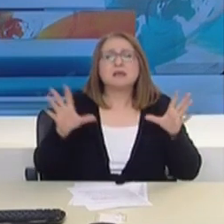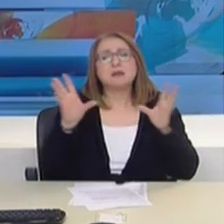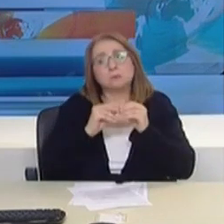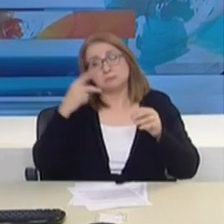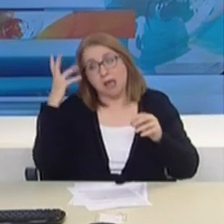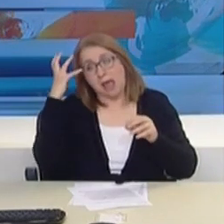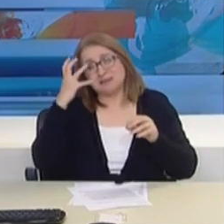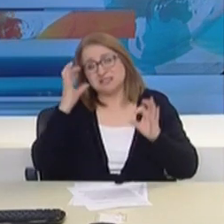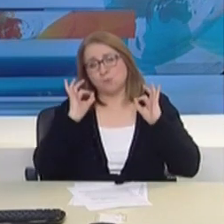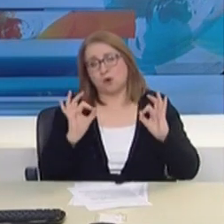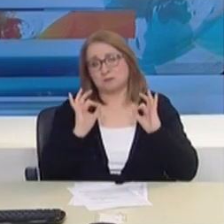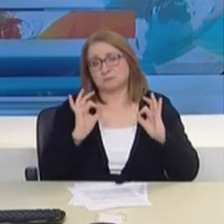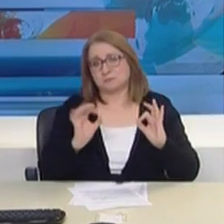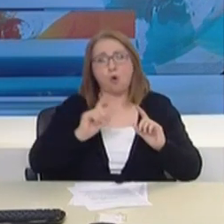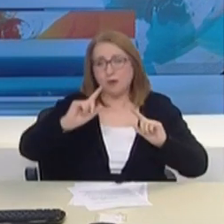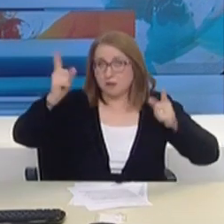αναλύσεις. Επιχειρησιακά